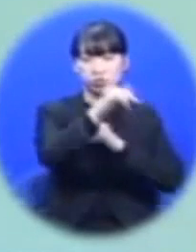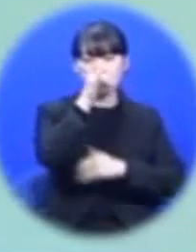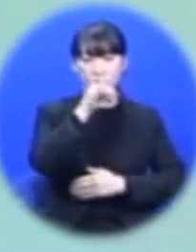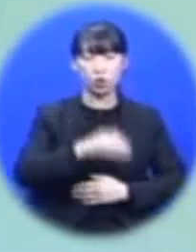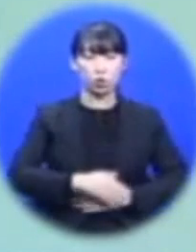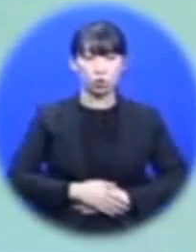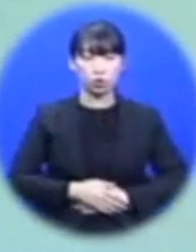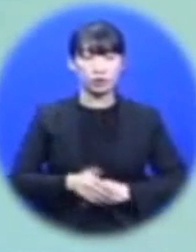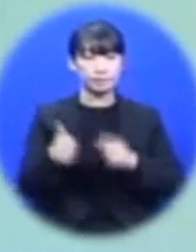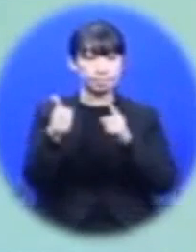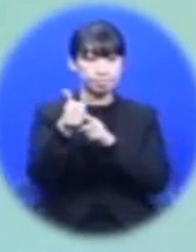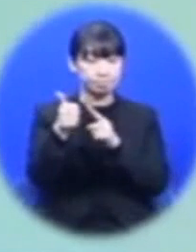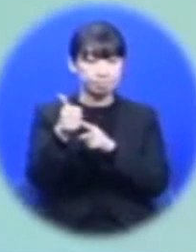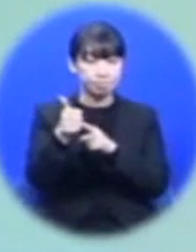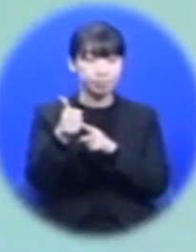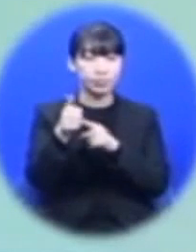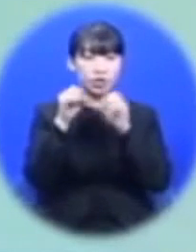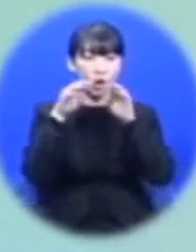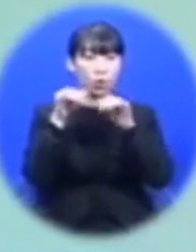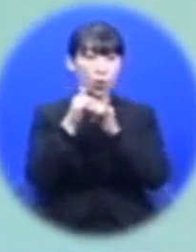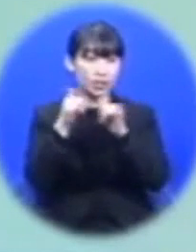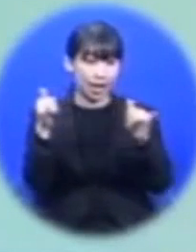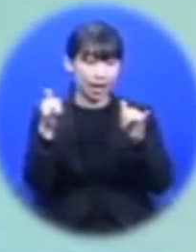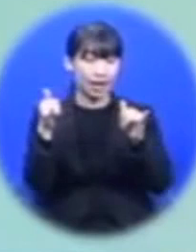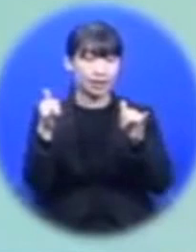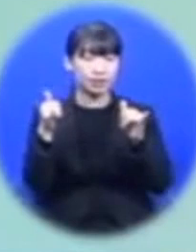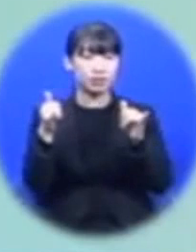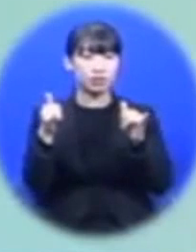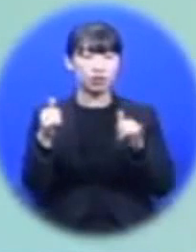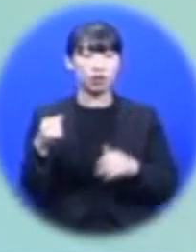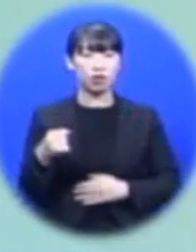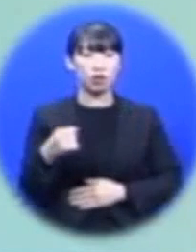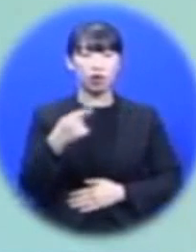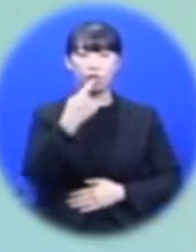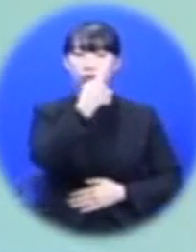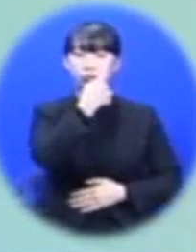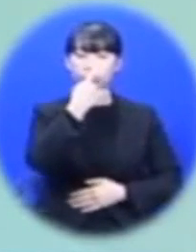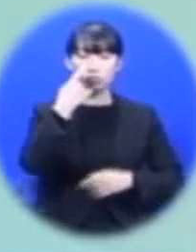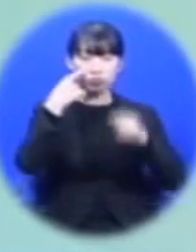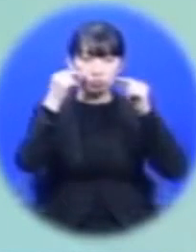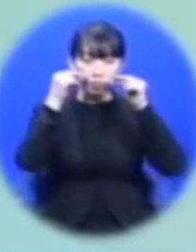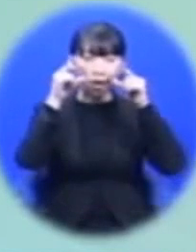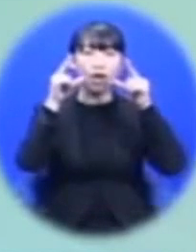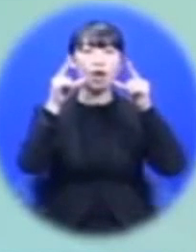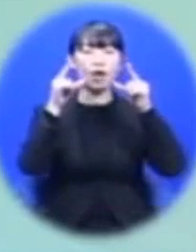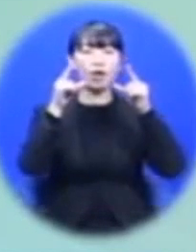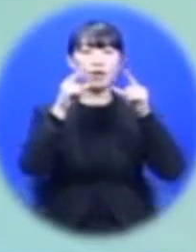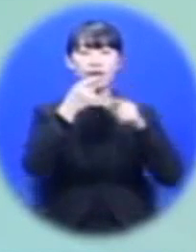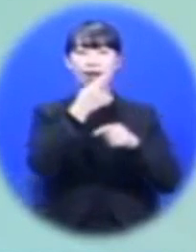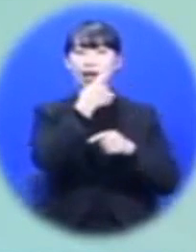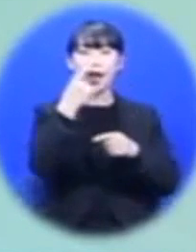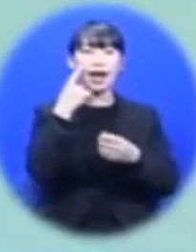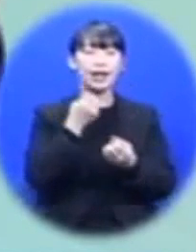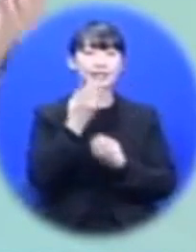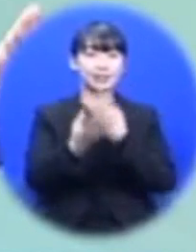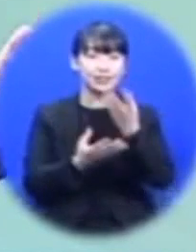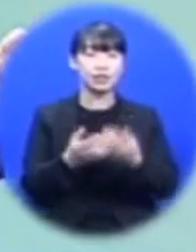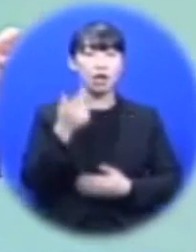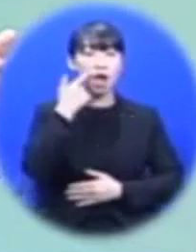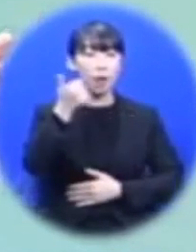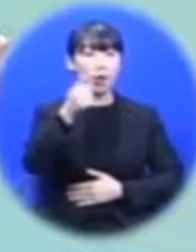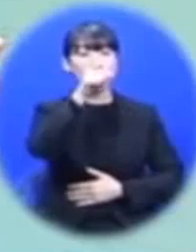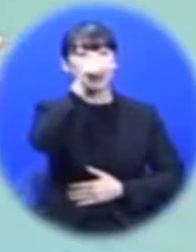선교사님이 자기가 은혜의 눈이 열리게 된 과정을 간증하여 아버님이 장로님이 있고 교회를